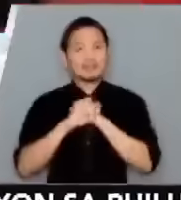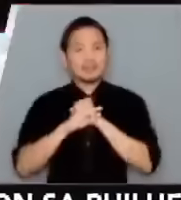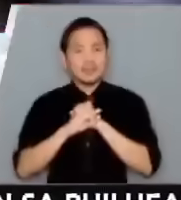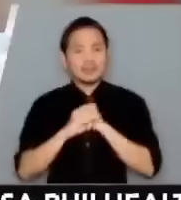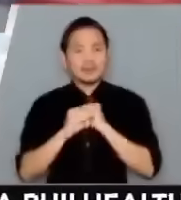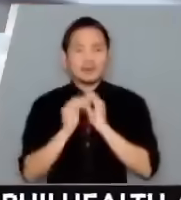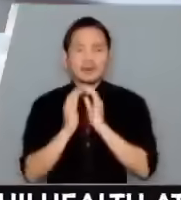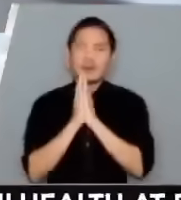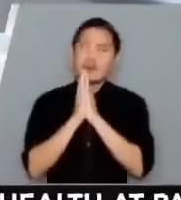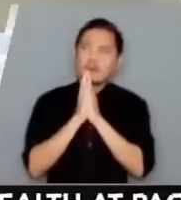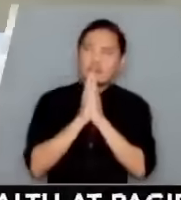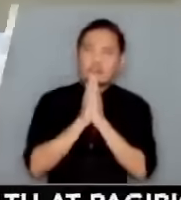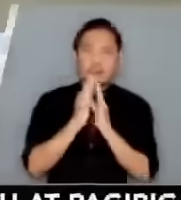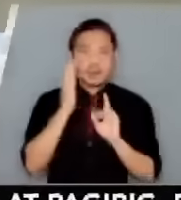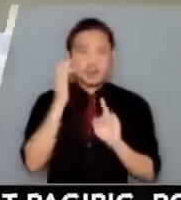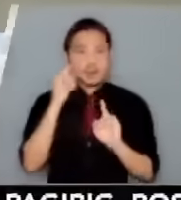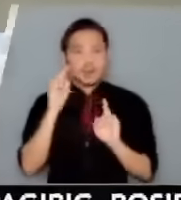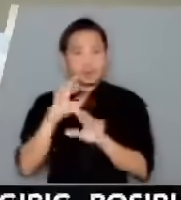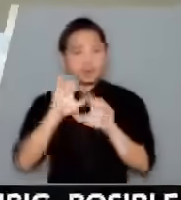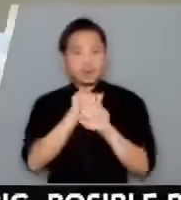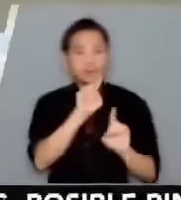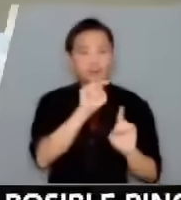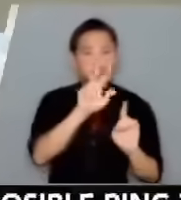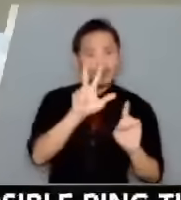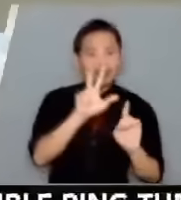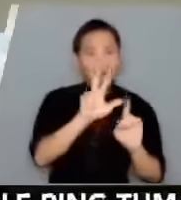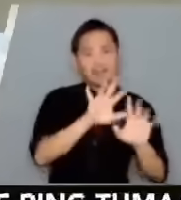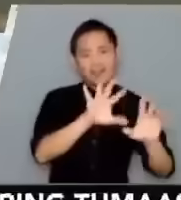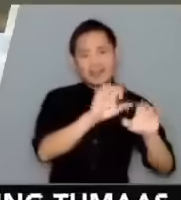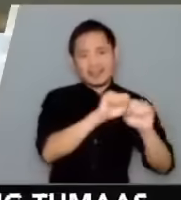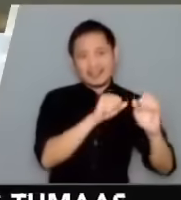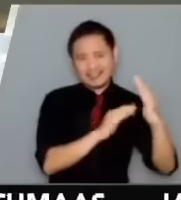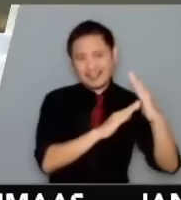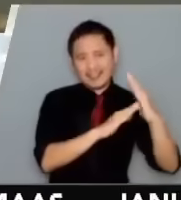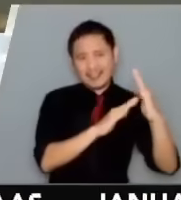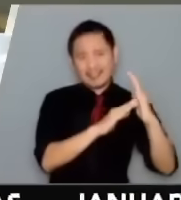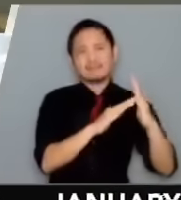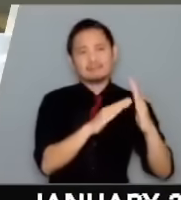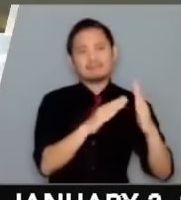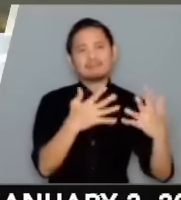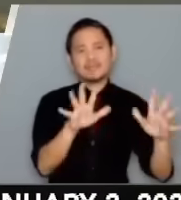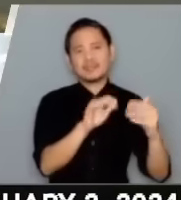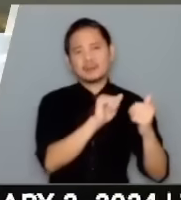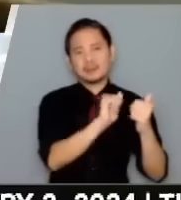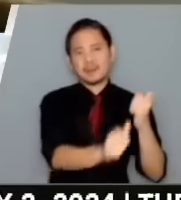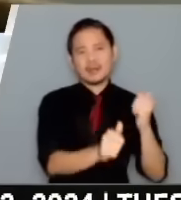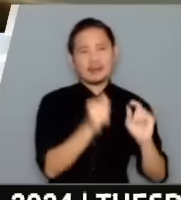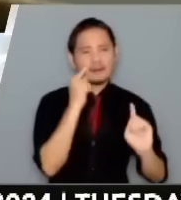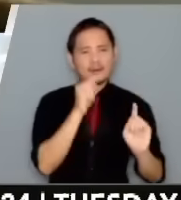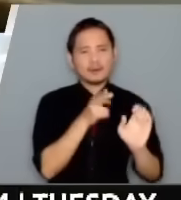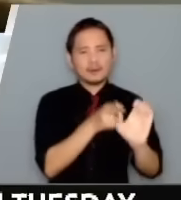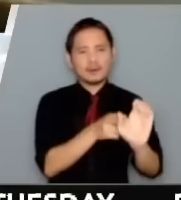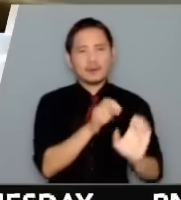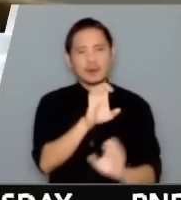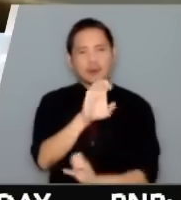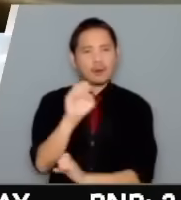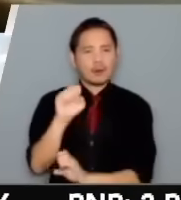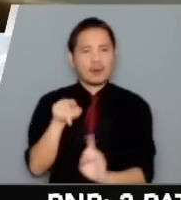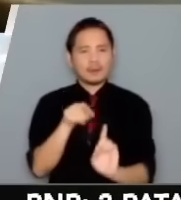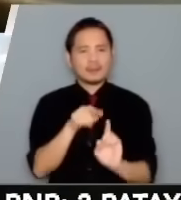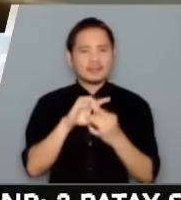ng 2023 ang deadline para makapagpasa sila ng application para sa consolidation bilang bahagi ng